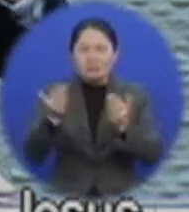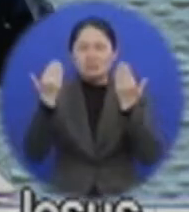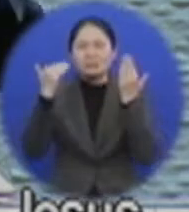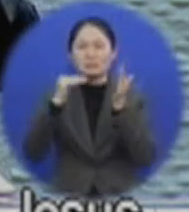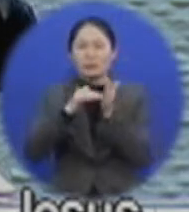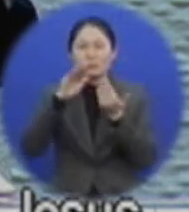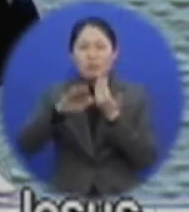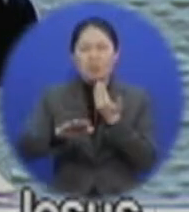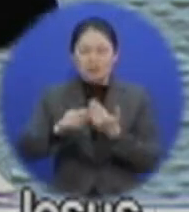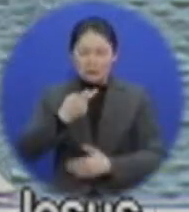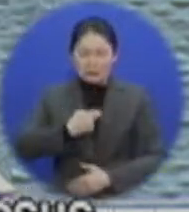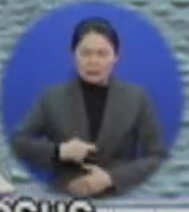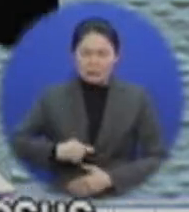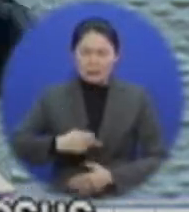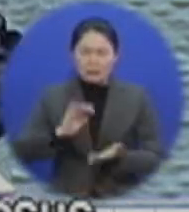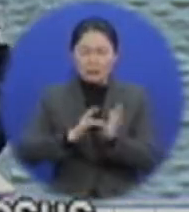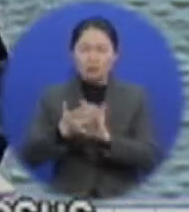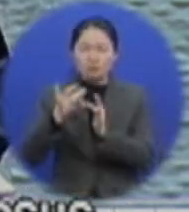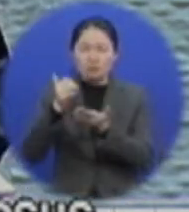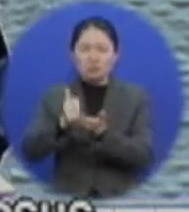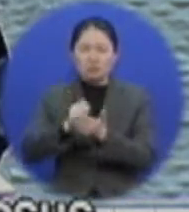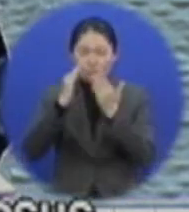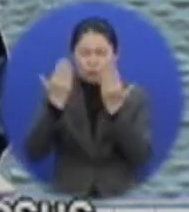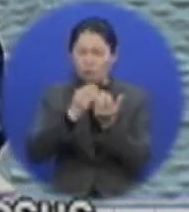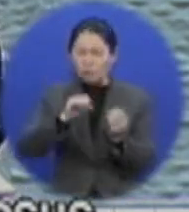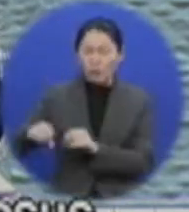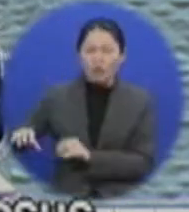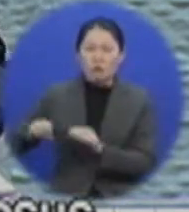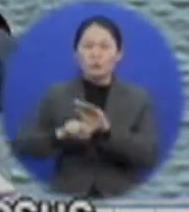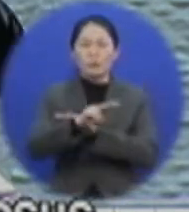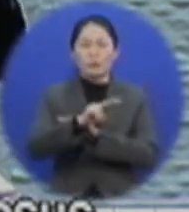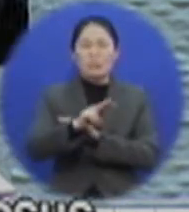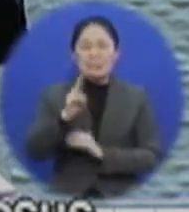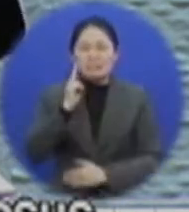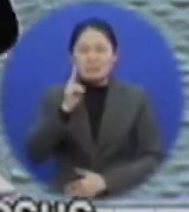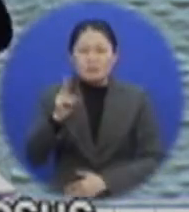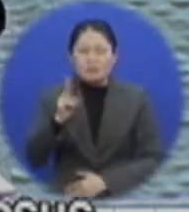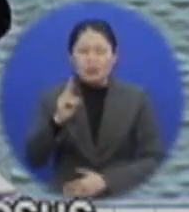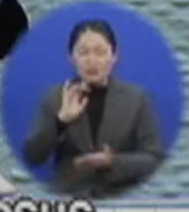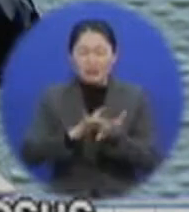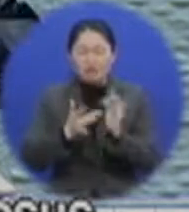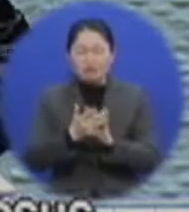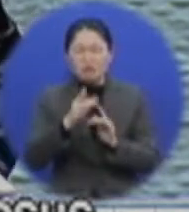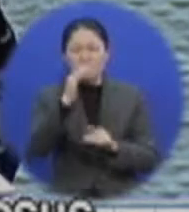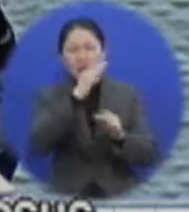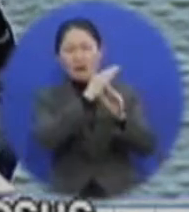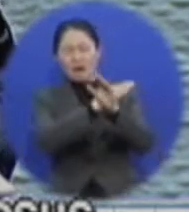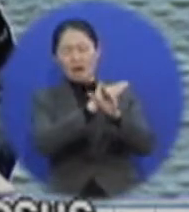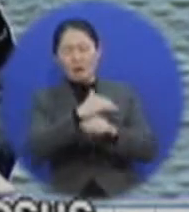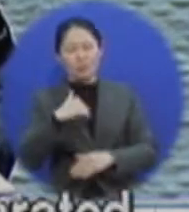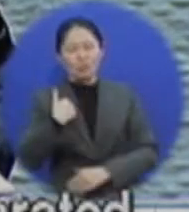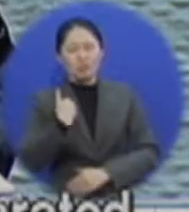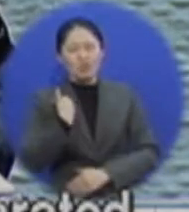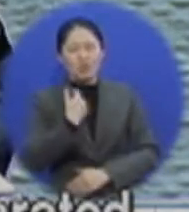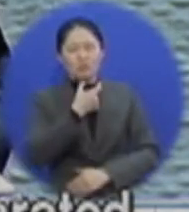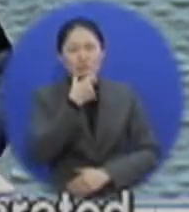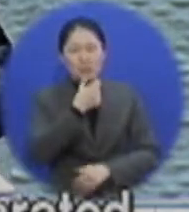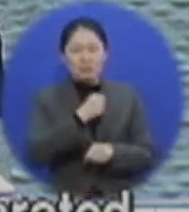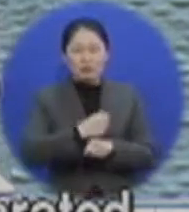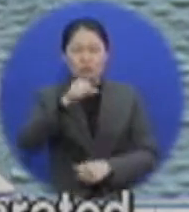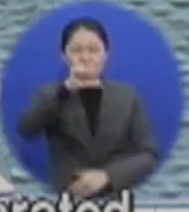제자들은 예수님을 다 버리고 도망 갈 겁니다 심지어 예수님을 부인하고 저주하기 까지 할 거에요